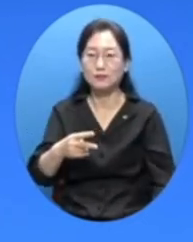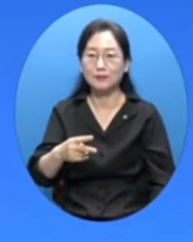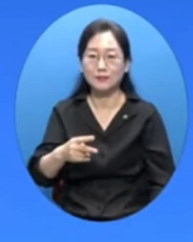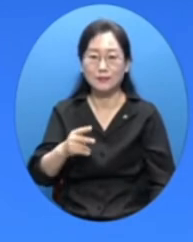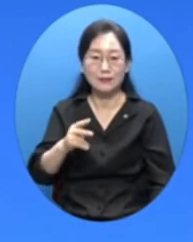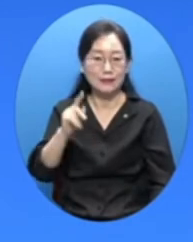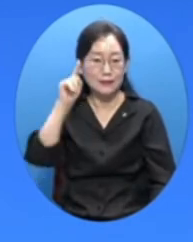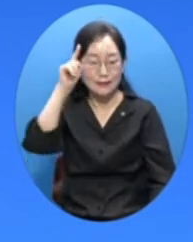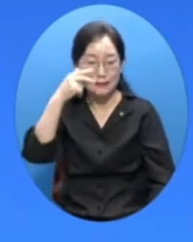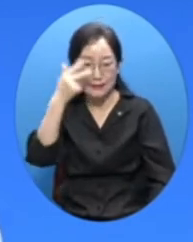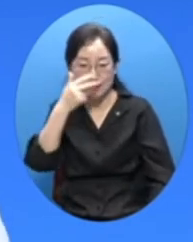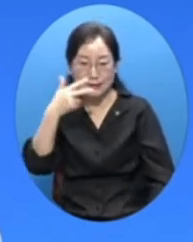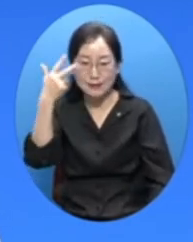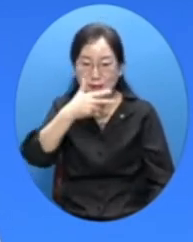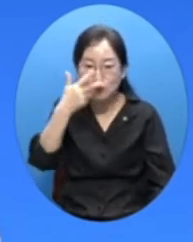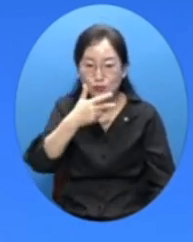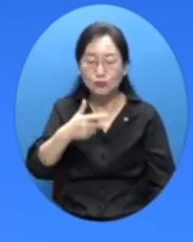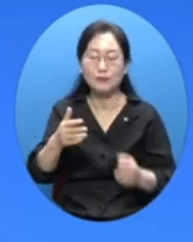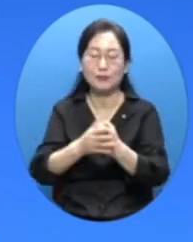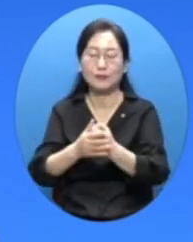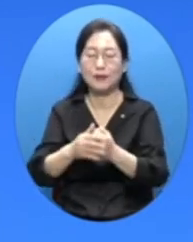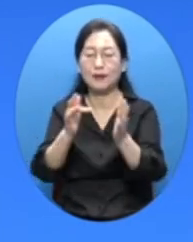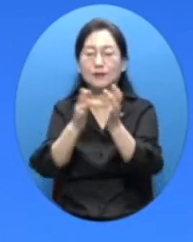시기하고 질투해서 예수님의 사람들을